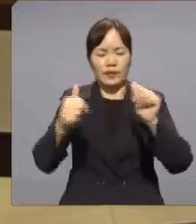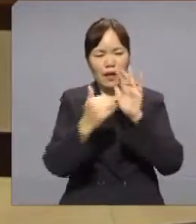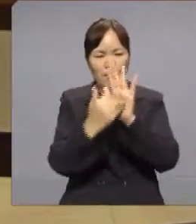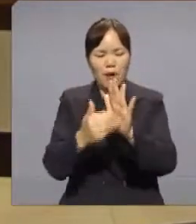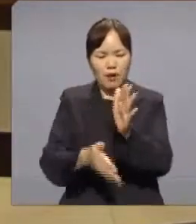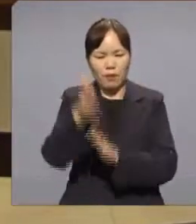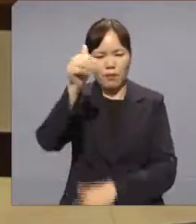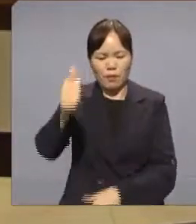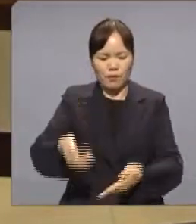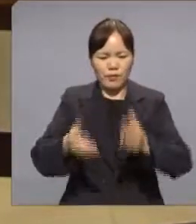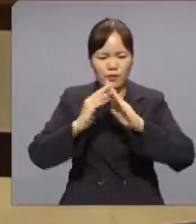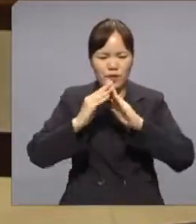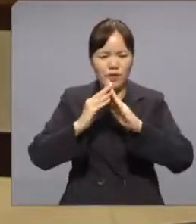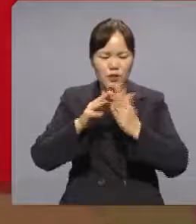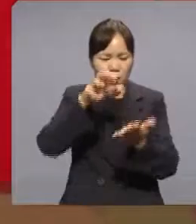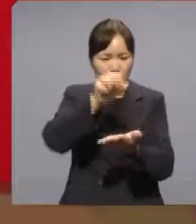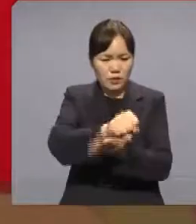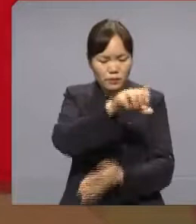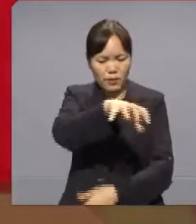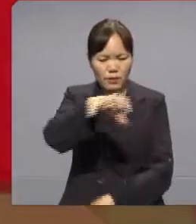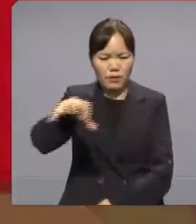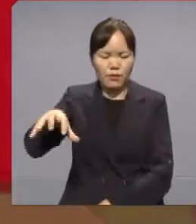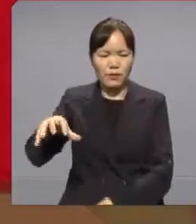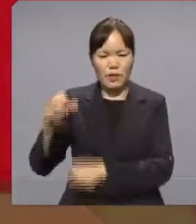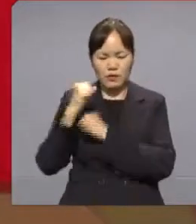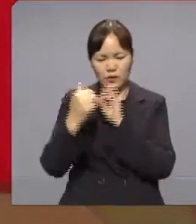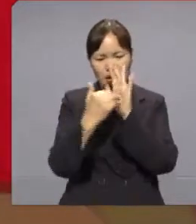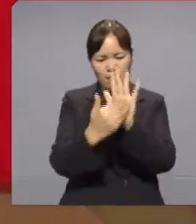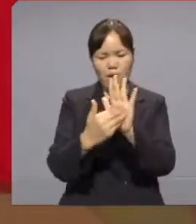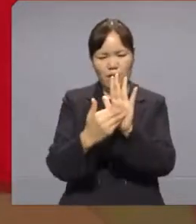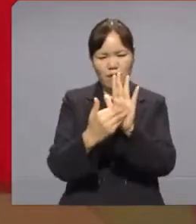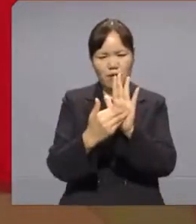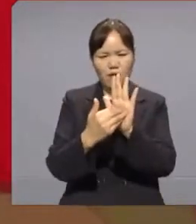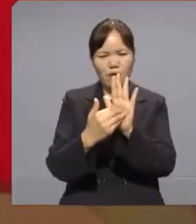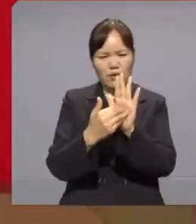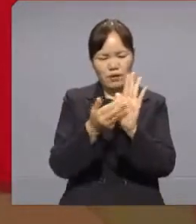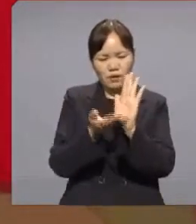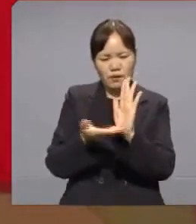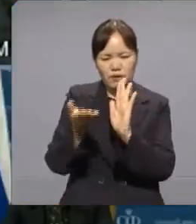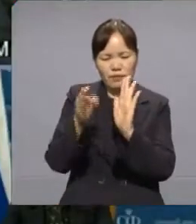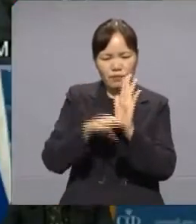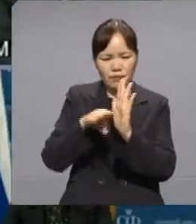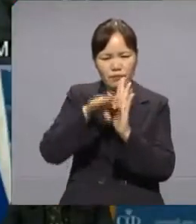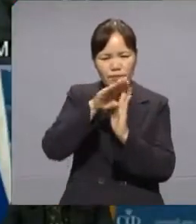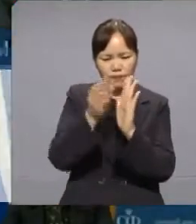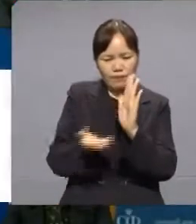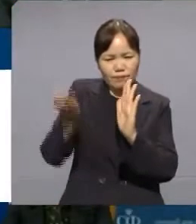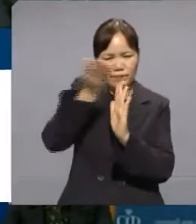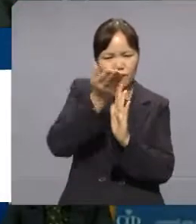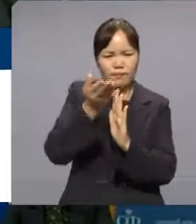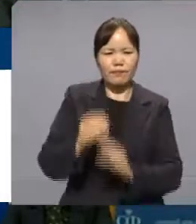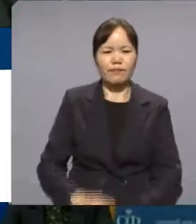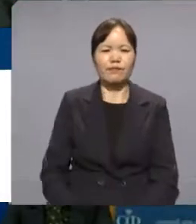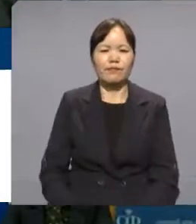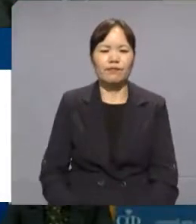본부를 만드는 등 점령지의 군사 방어 태세를 최고 단계로 올리는 조치입니다.